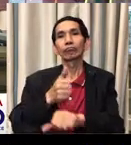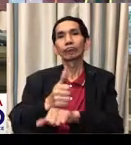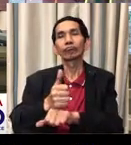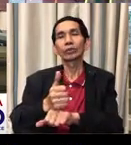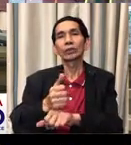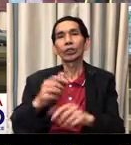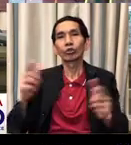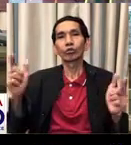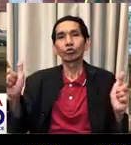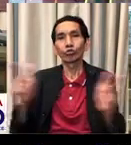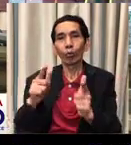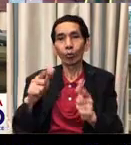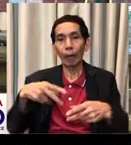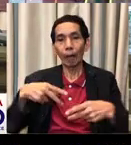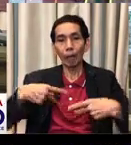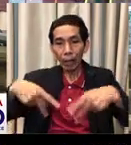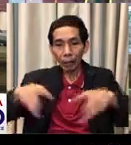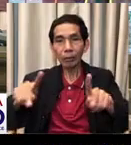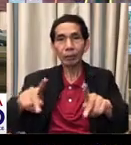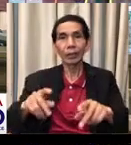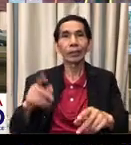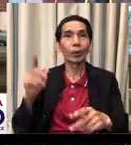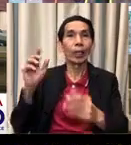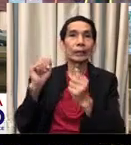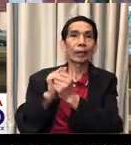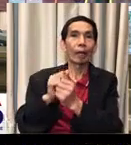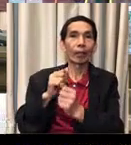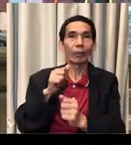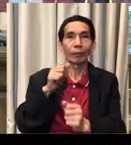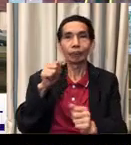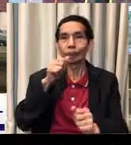vendor? O itong kasapakat,